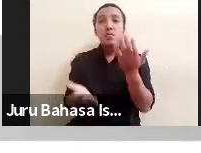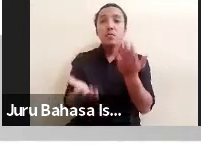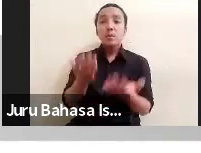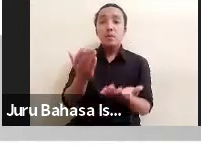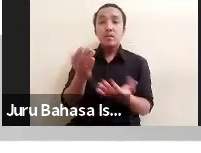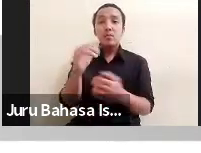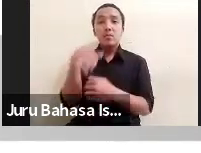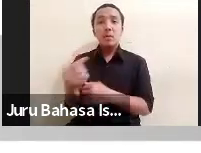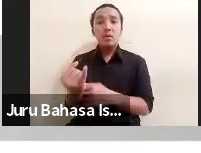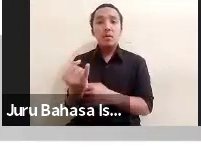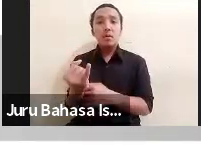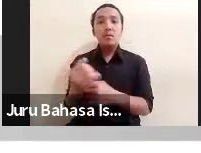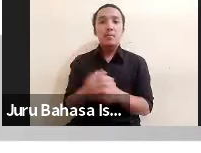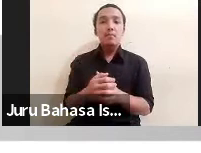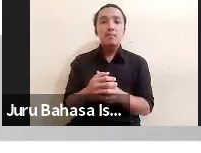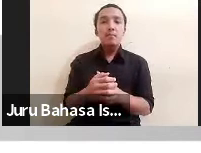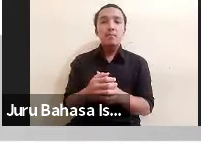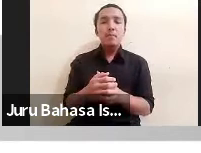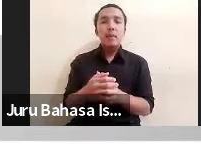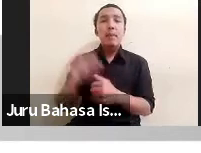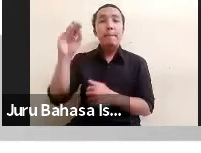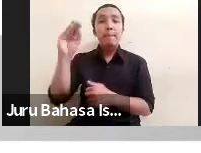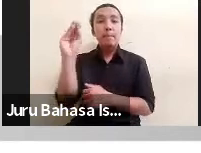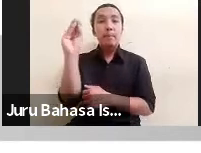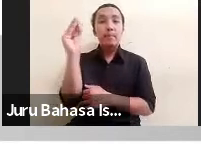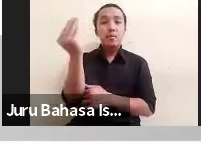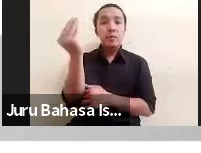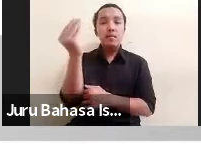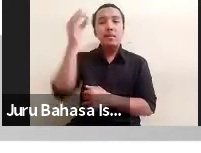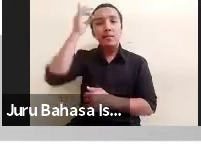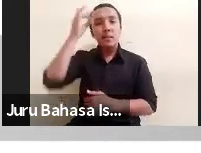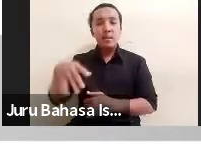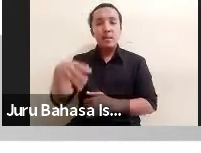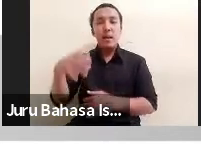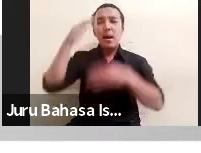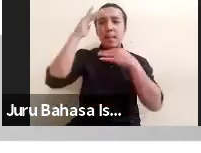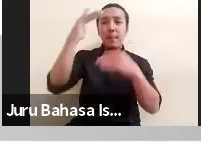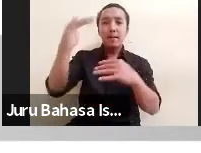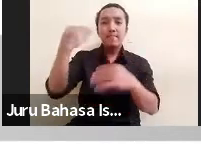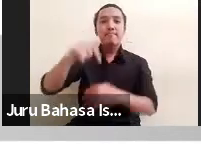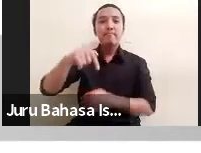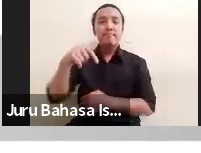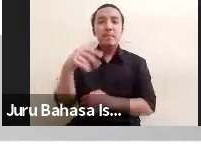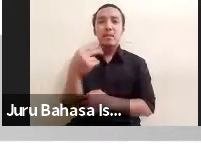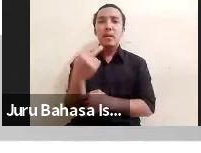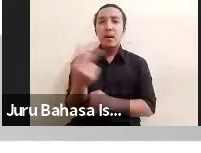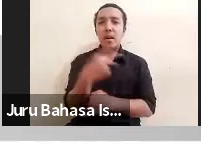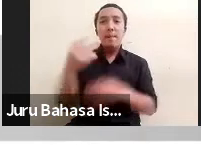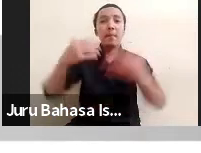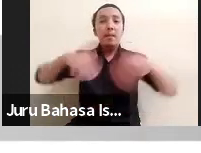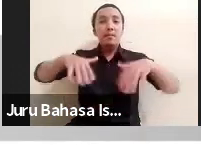pergantian kepemimpinan di desa. Nah, kita harapkan agar praktek ini tetap dilanjutkan, maka penting untuk